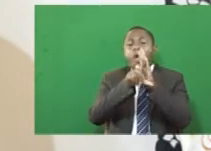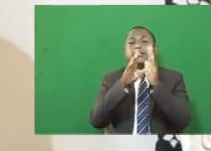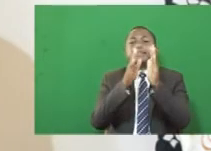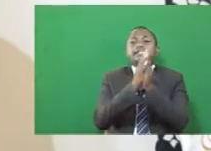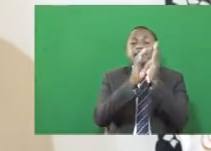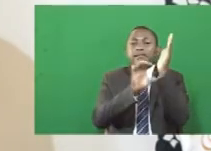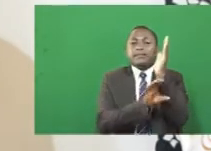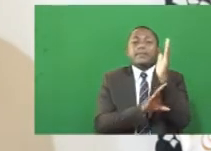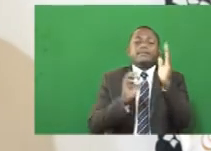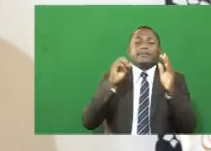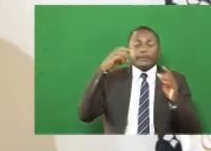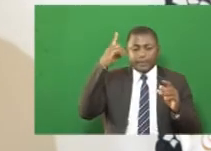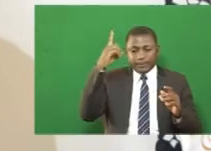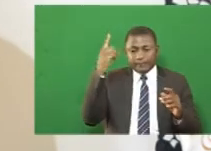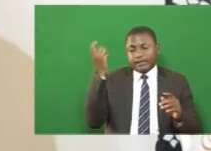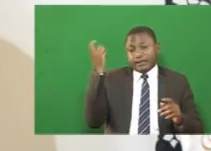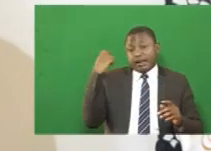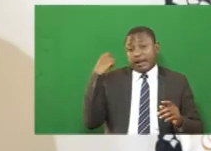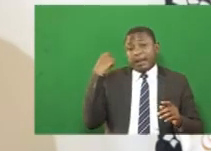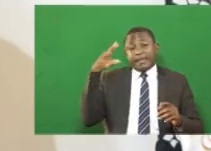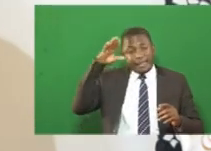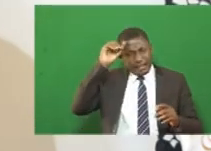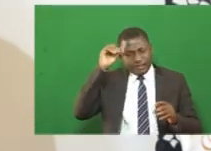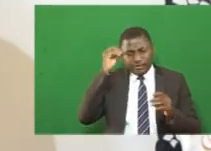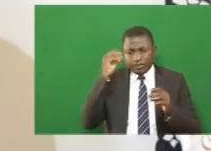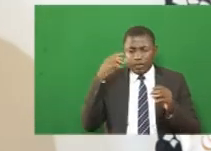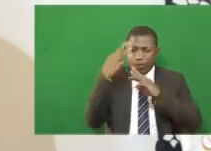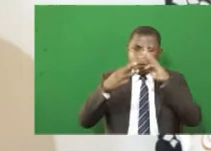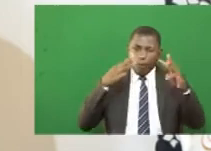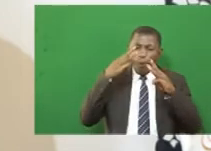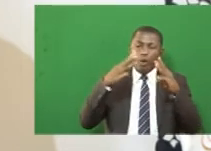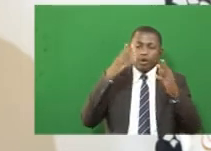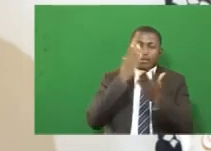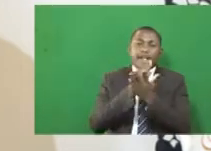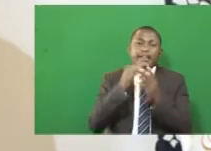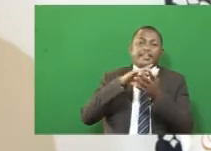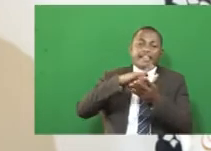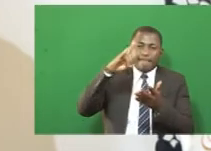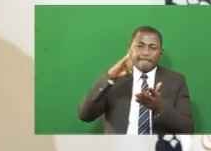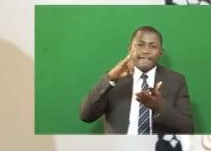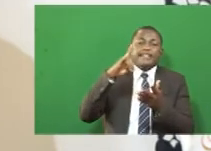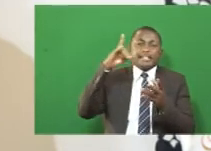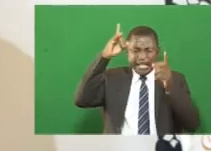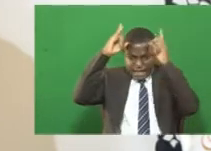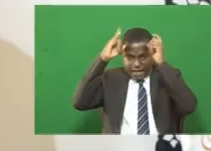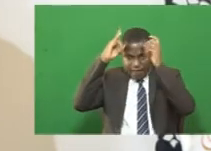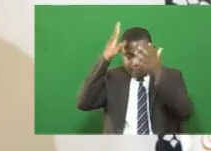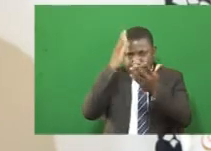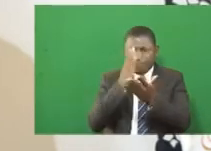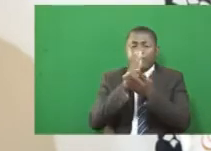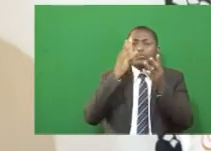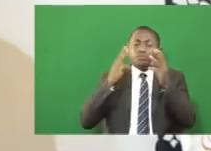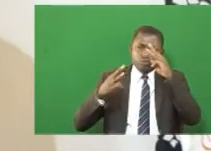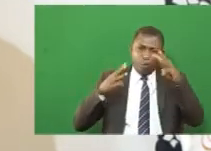Tanzwa, mchikamu chapfura. Kuti hondo hii yaka tangira kudenga. Yaka tangwa na Satan. Basa